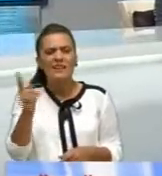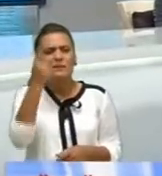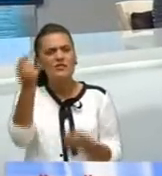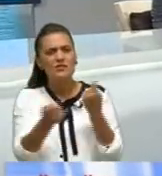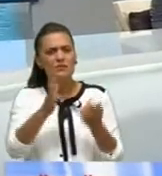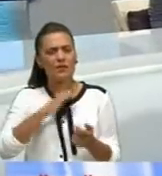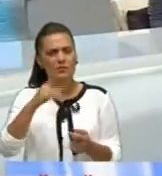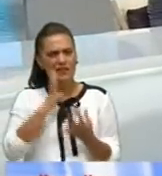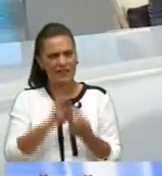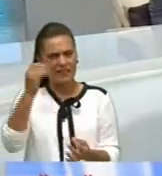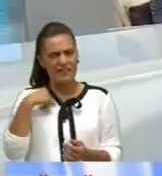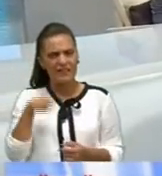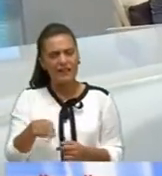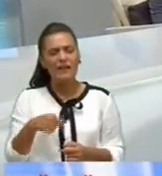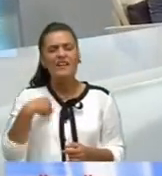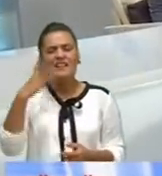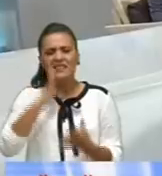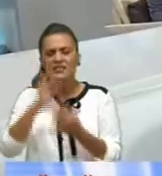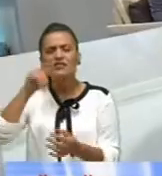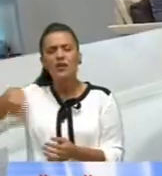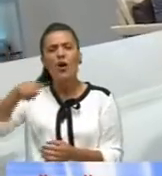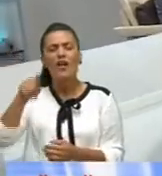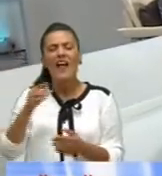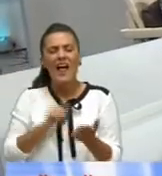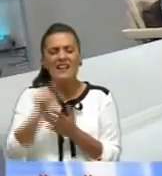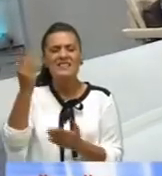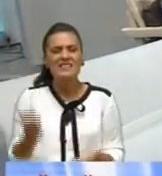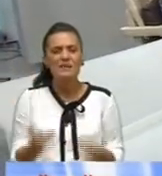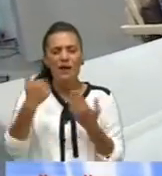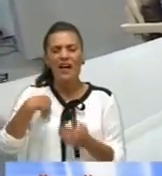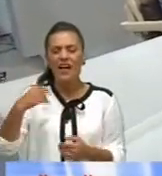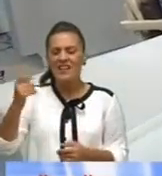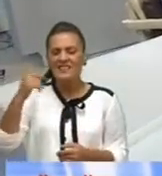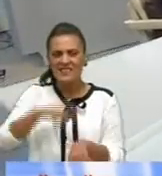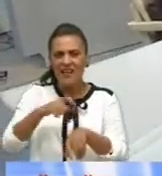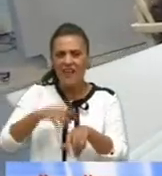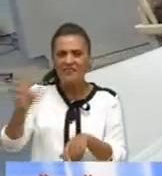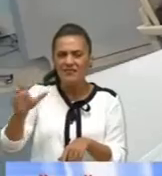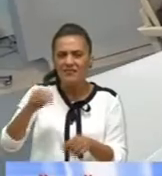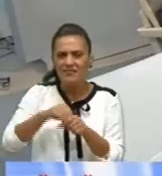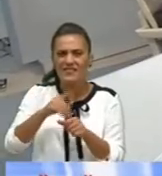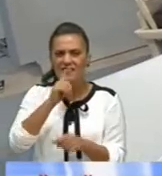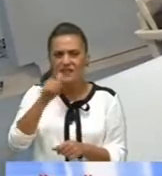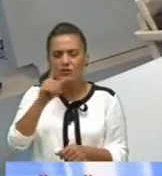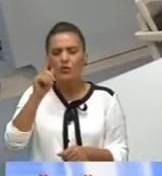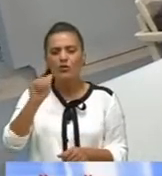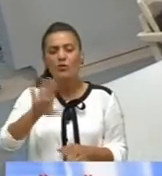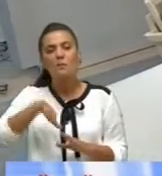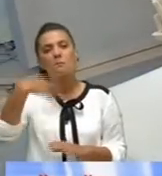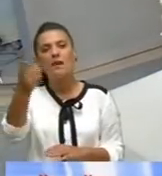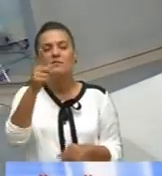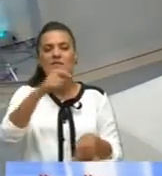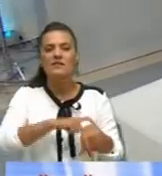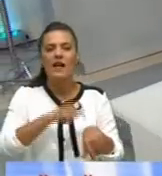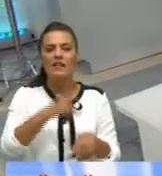ilgili. Kişilere her sabah onları uyandıran çalar saatin sesini günün başka bir saatinde